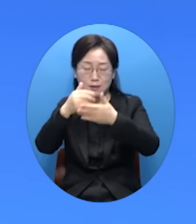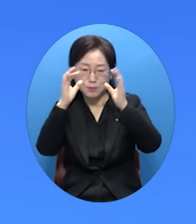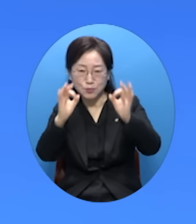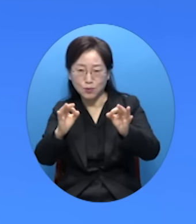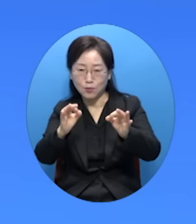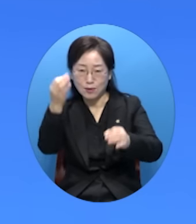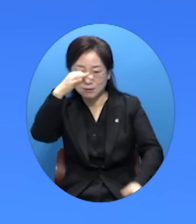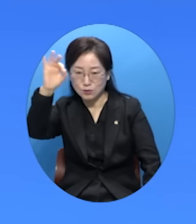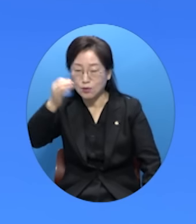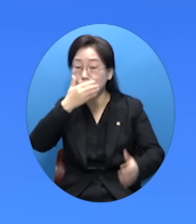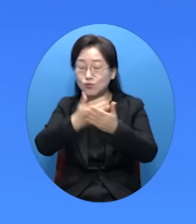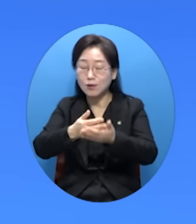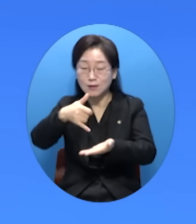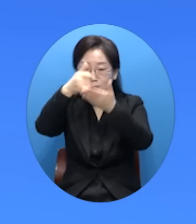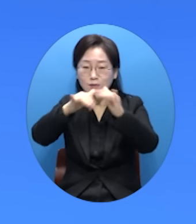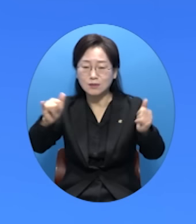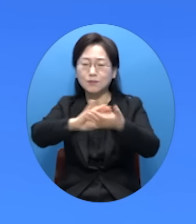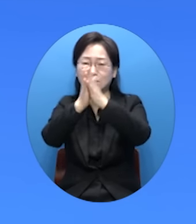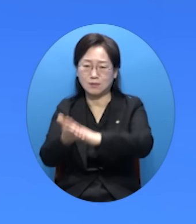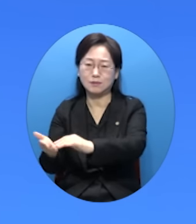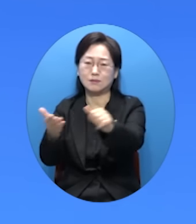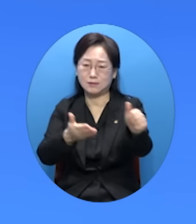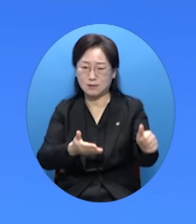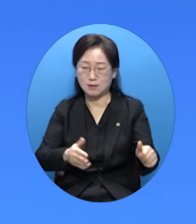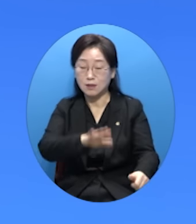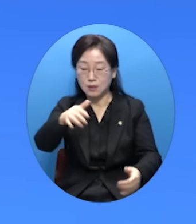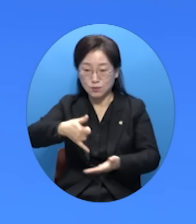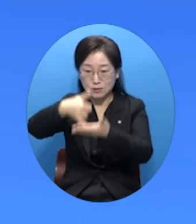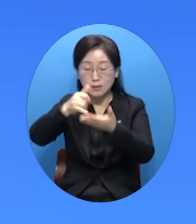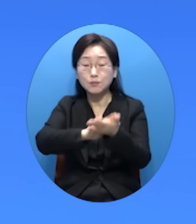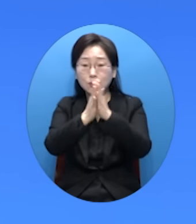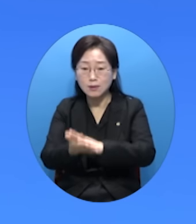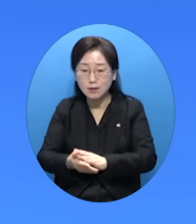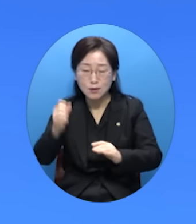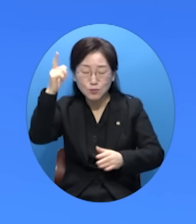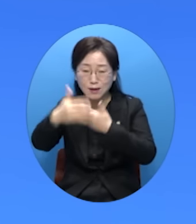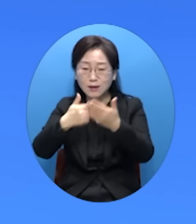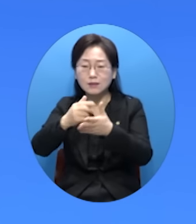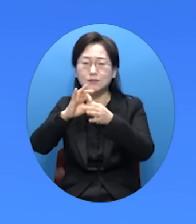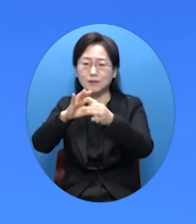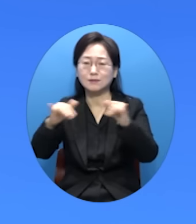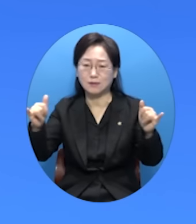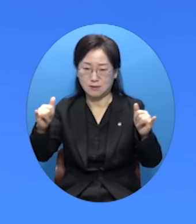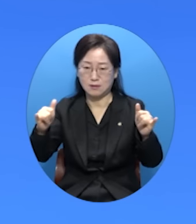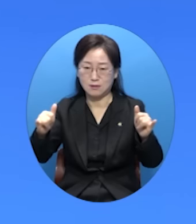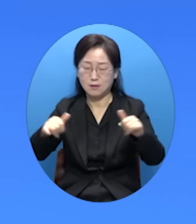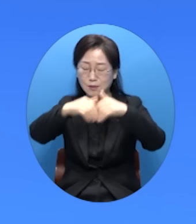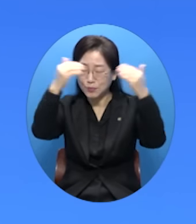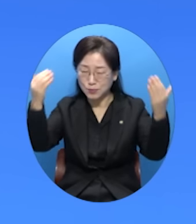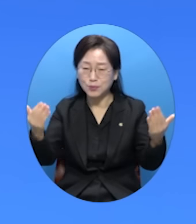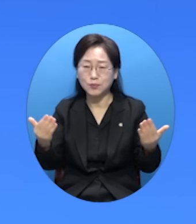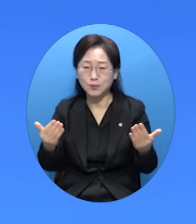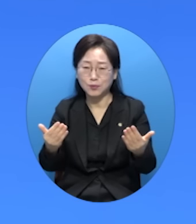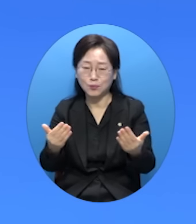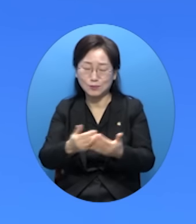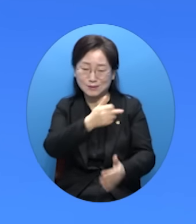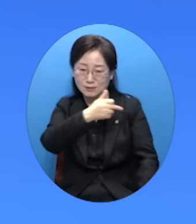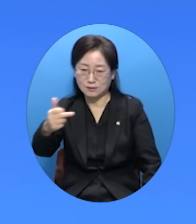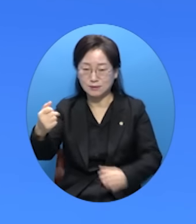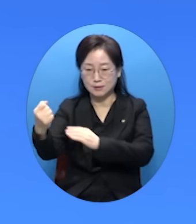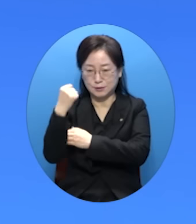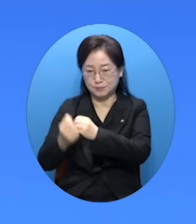귀한 인격자들로 변화되기를 바랍니다. 우리의 인격이 변화되면 위대한 하나님의 사람으로 우리 모두가 큰